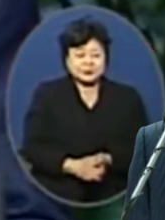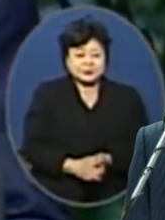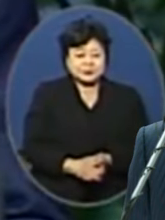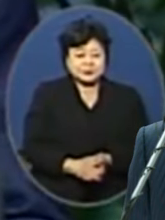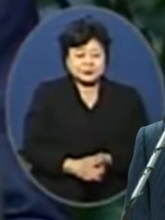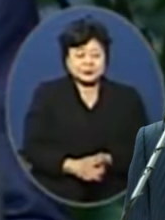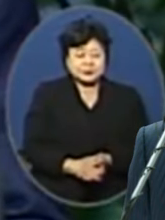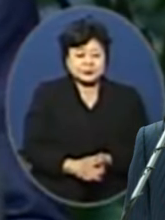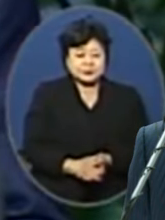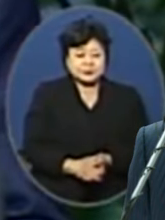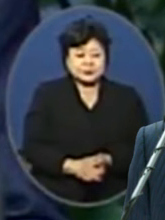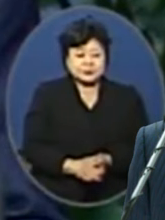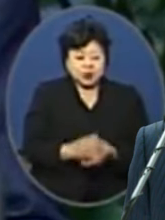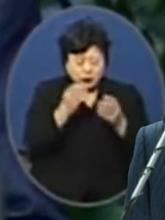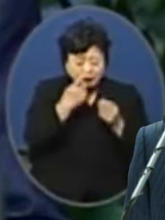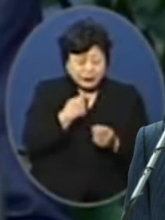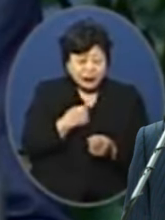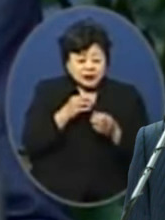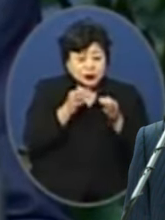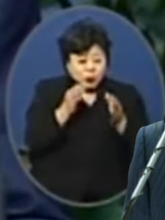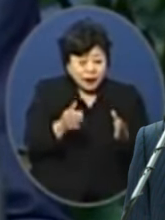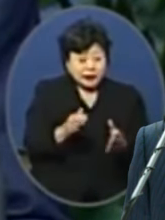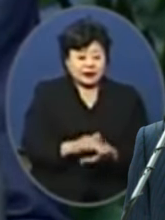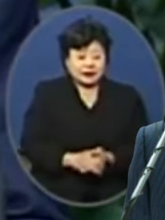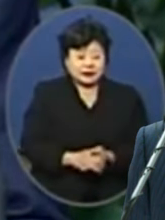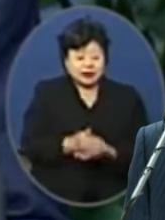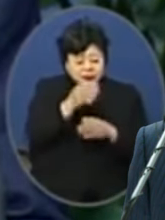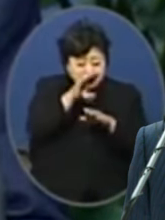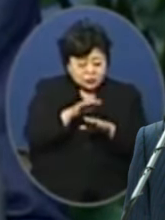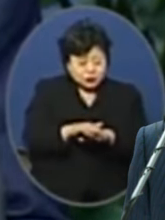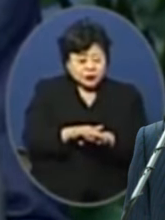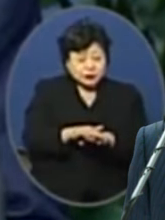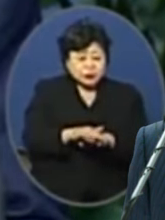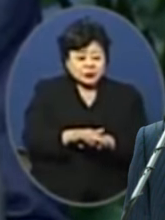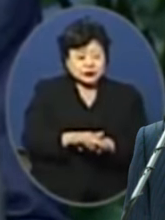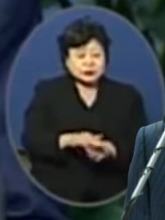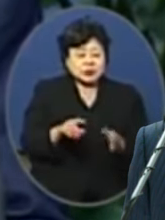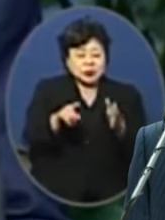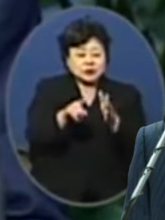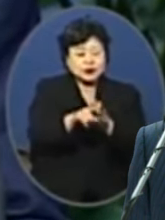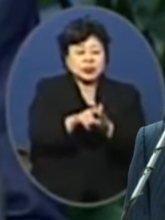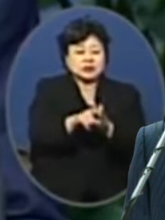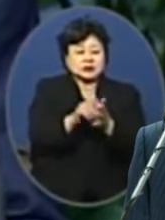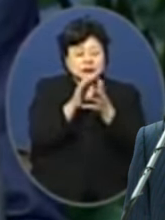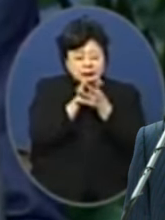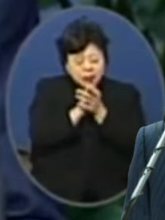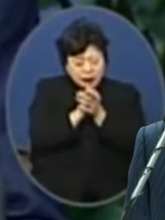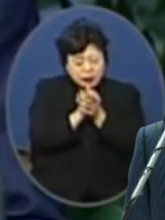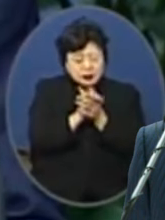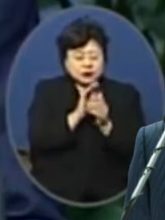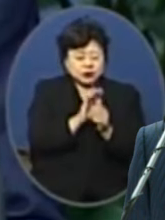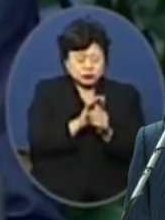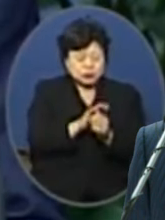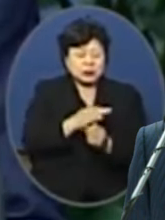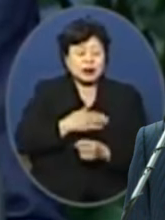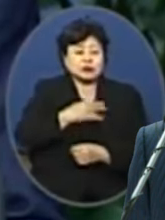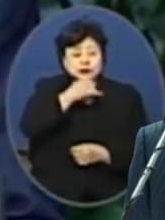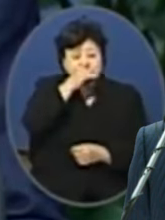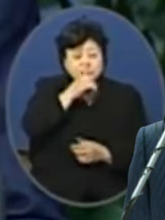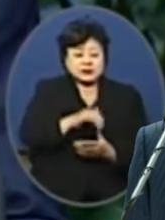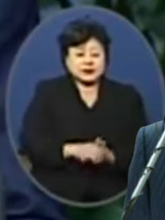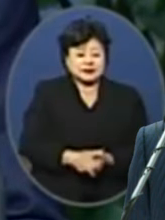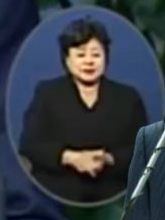많았었습니다 제가 고난을 당하는 동안에 우리 성도 여러분들께서 저를 위해서 많이 기도해 주신 것을 제가 알고